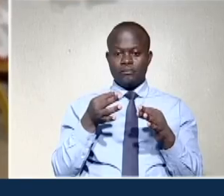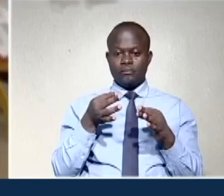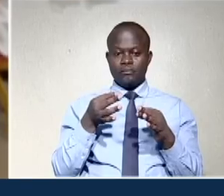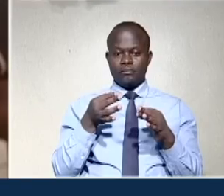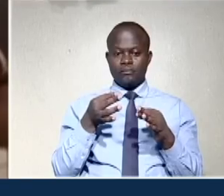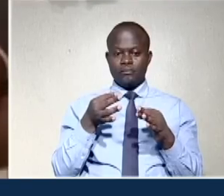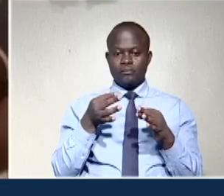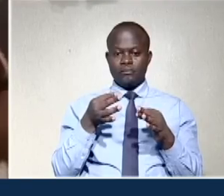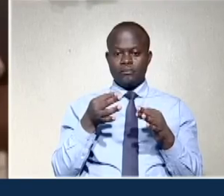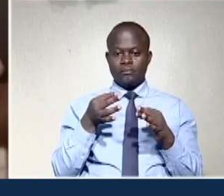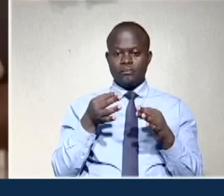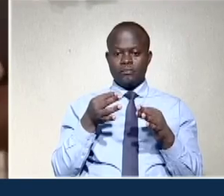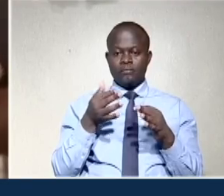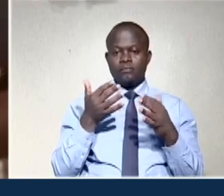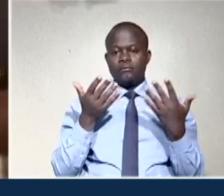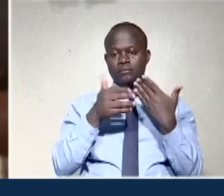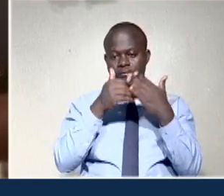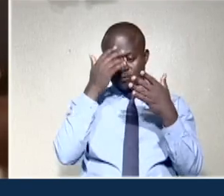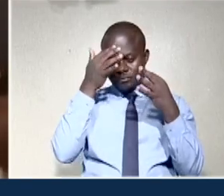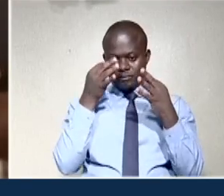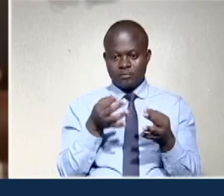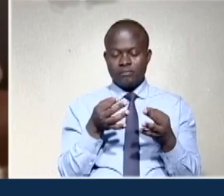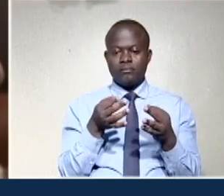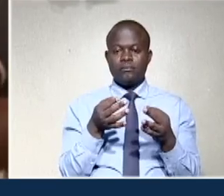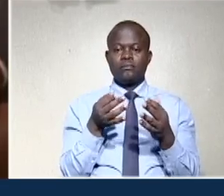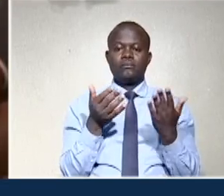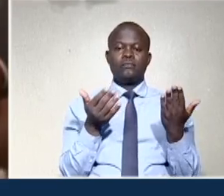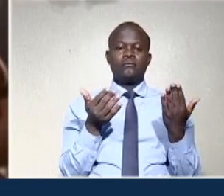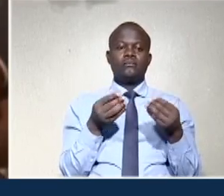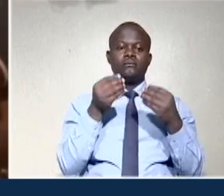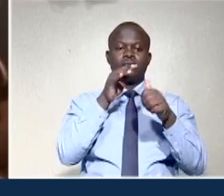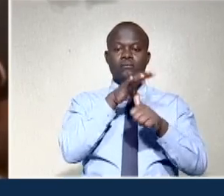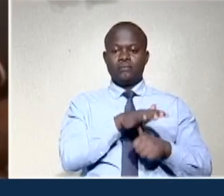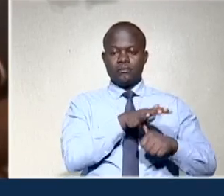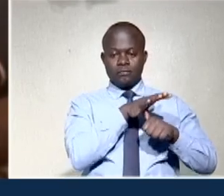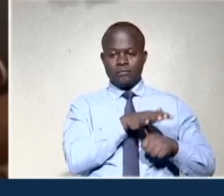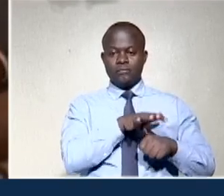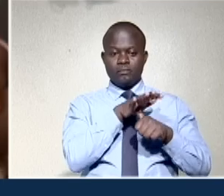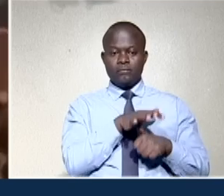yego icyo cyemezo nagifatiwe nasanze ari akarengane